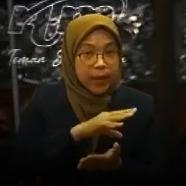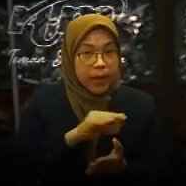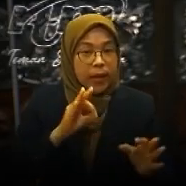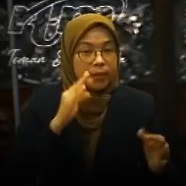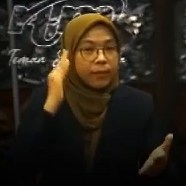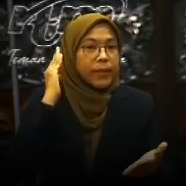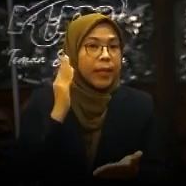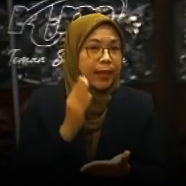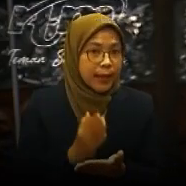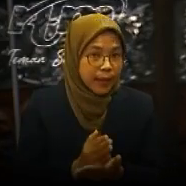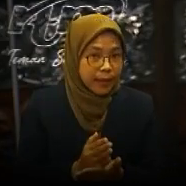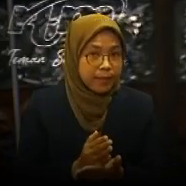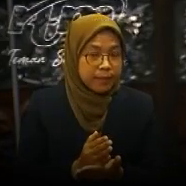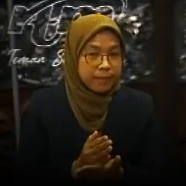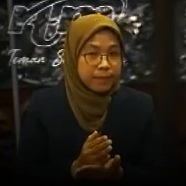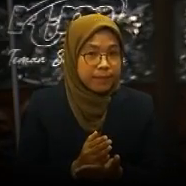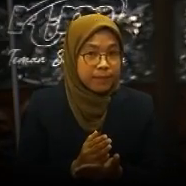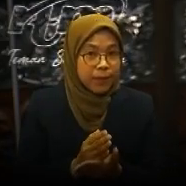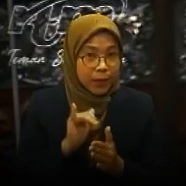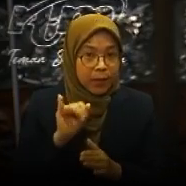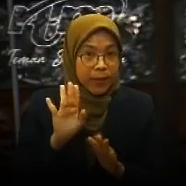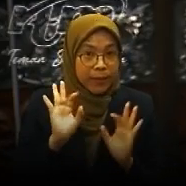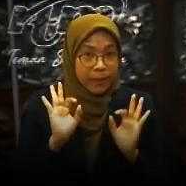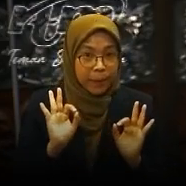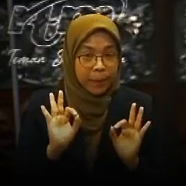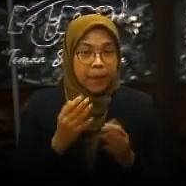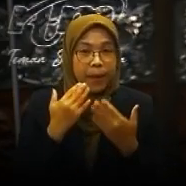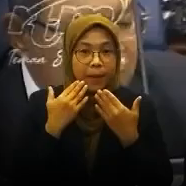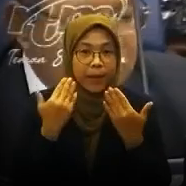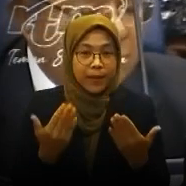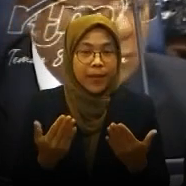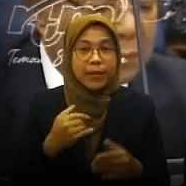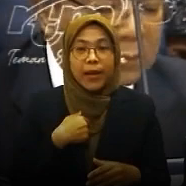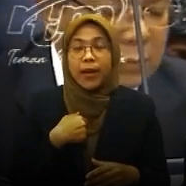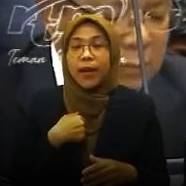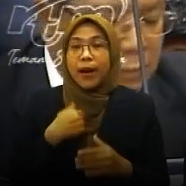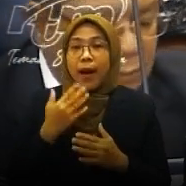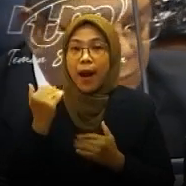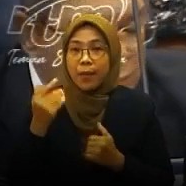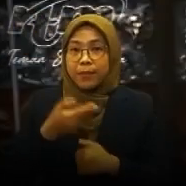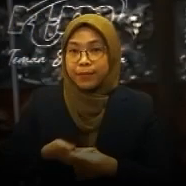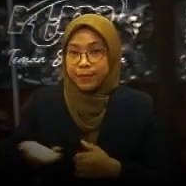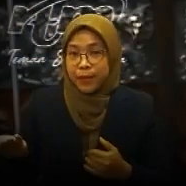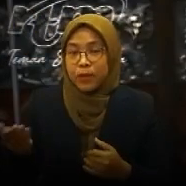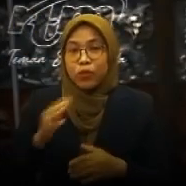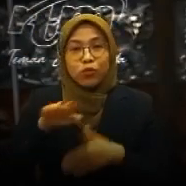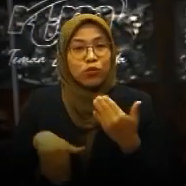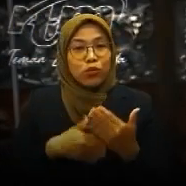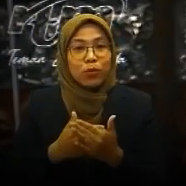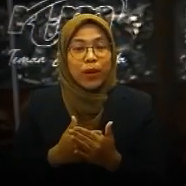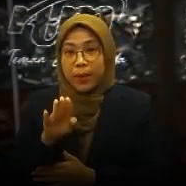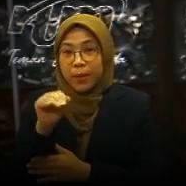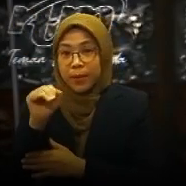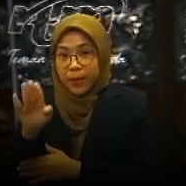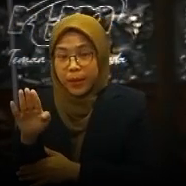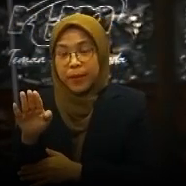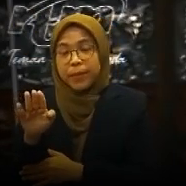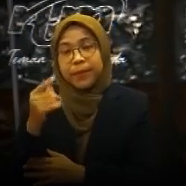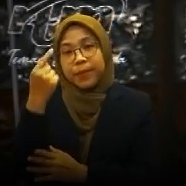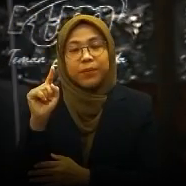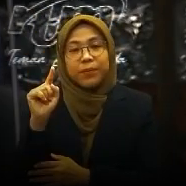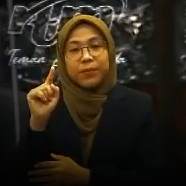mana dihentikan. Okey Muhammad. Baik, terima kasih. Jadi sekali lagi saya mohon pertimbangan Alim Muhammad